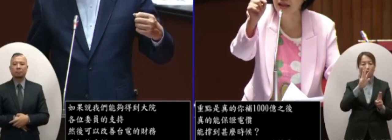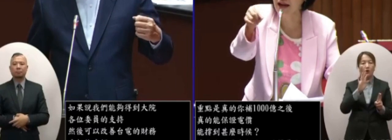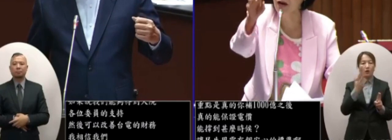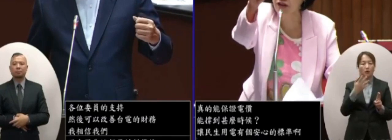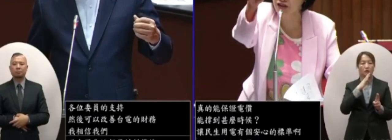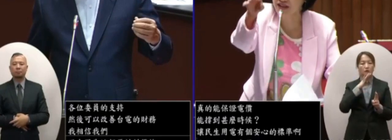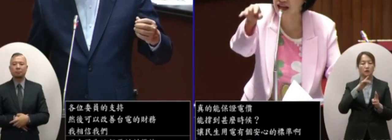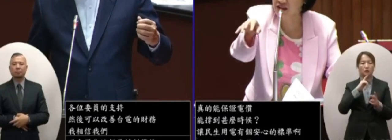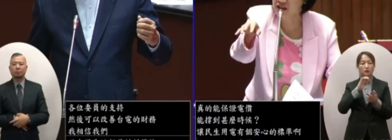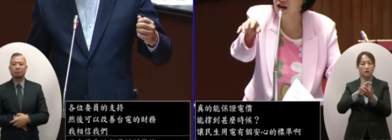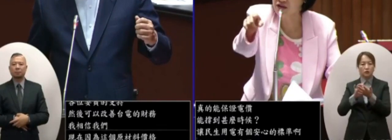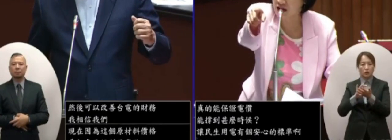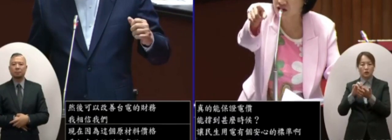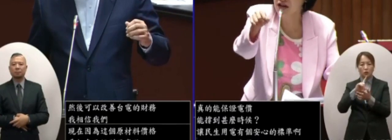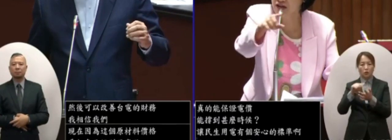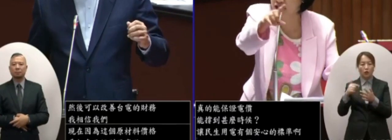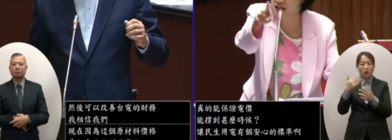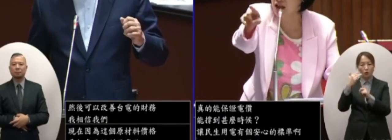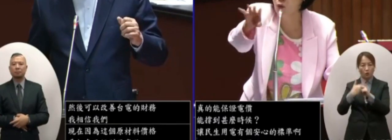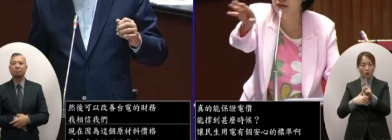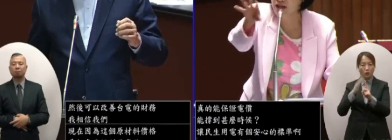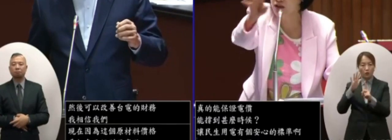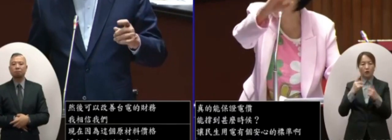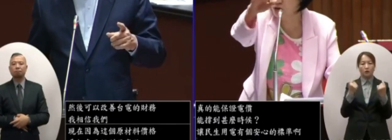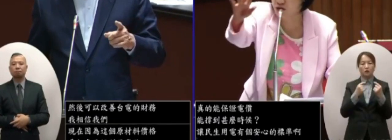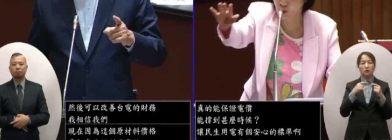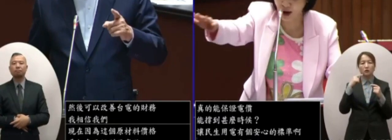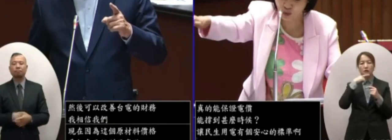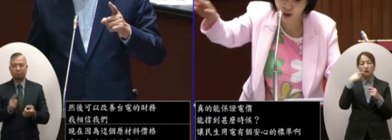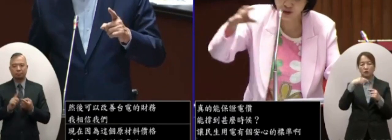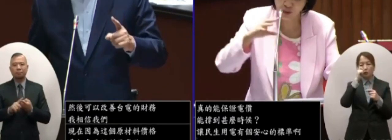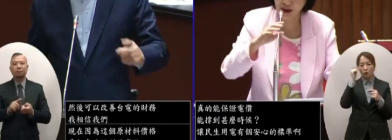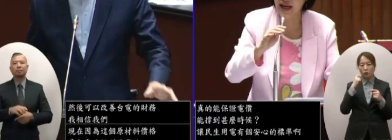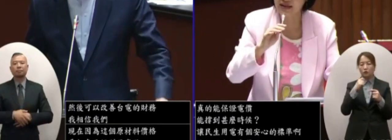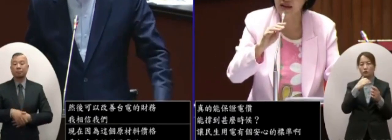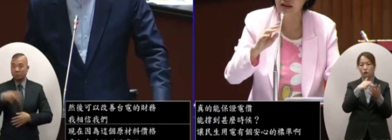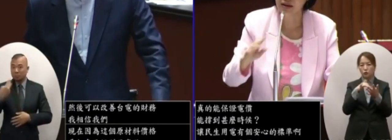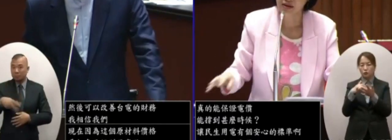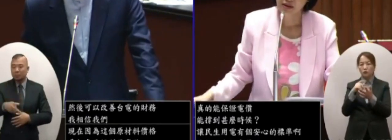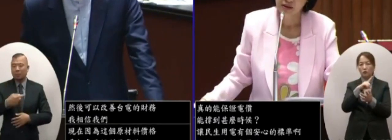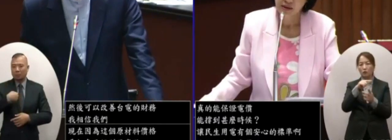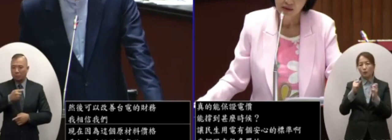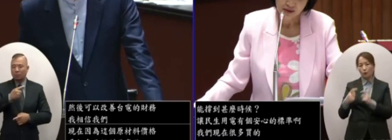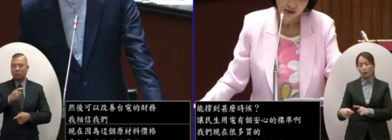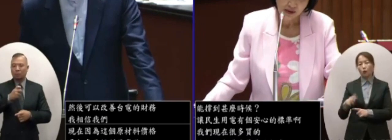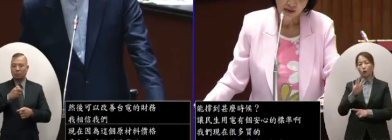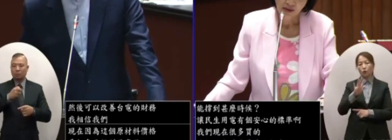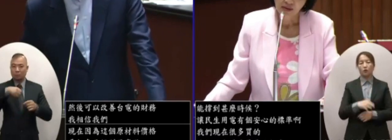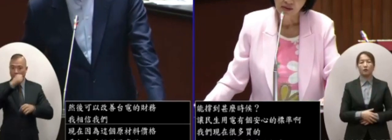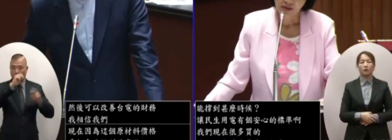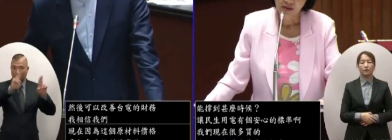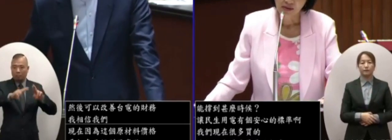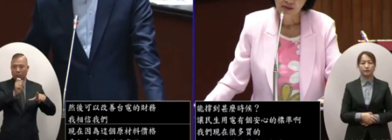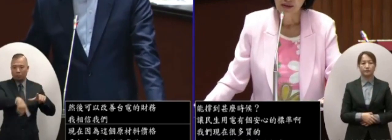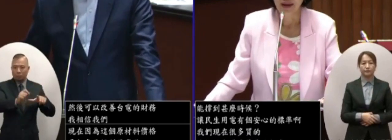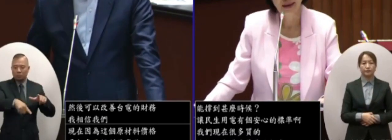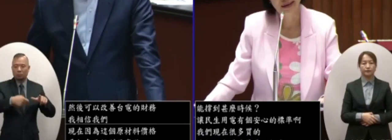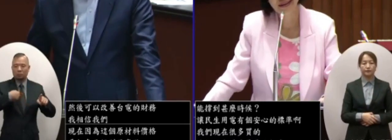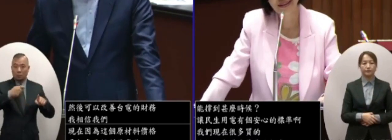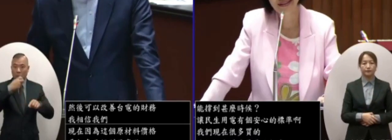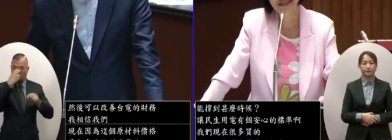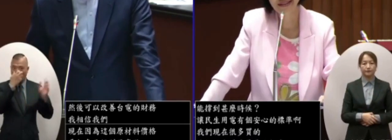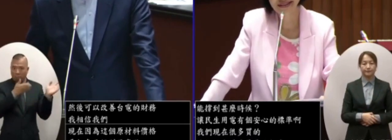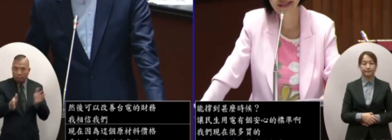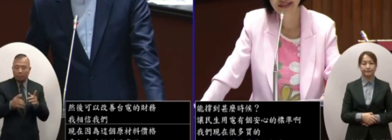降低的哦。你要知道，现在整个俄乌战争完之后是完全往下降。 我会要求台电的这个管理能够精